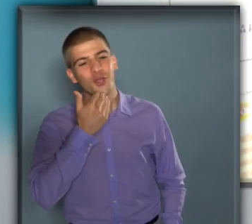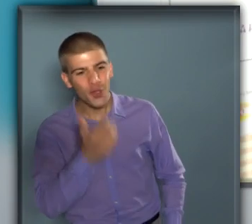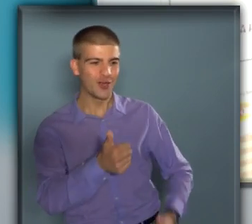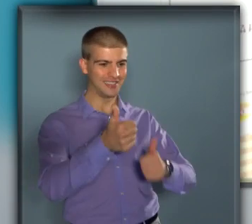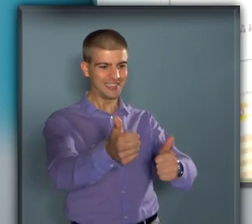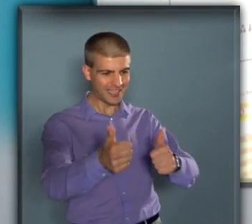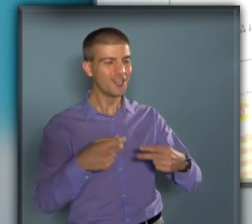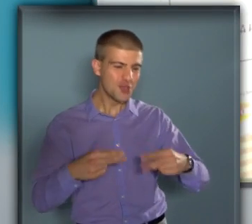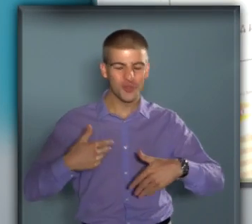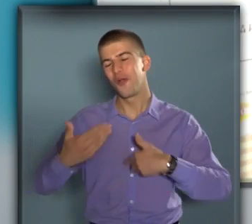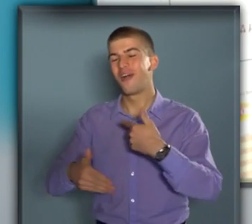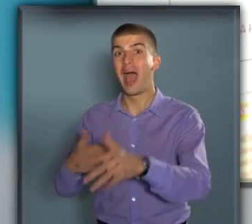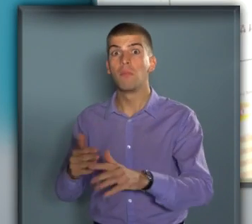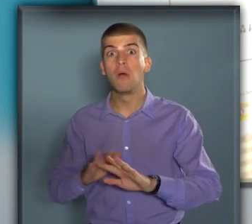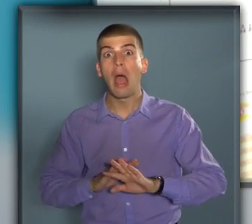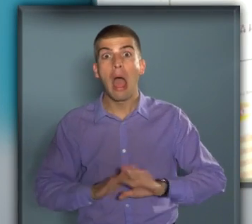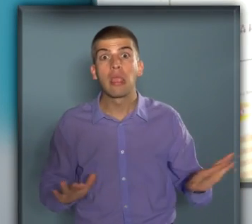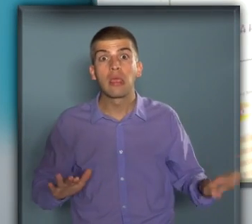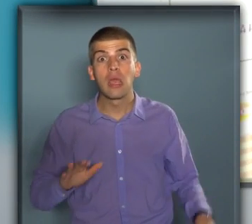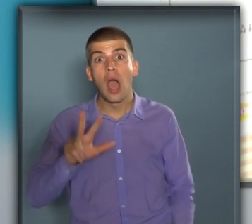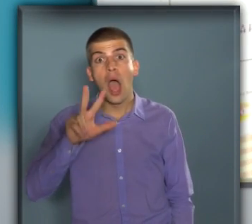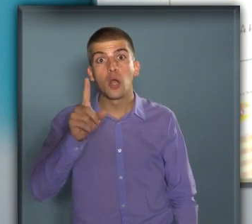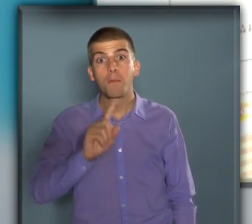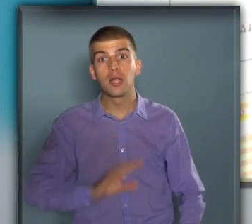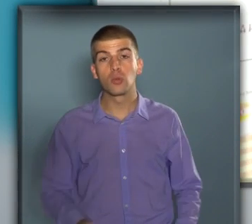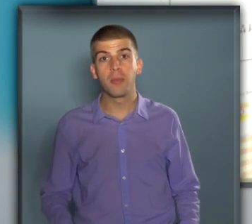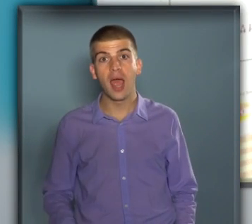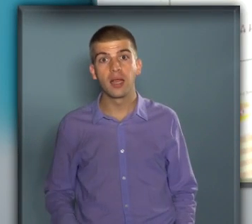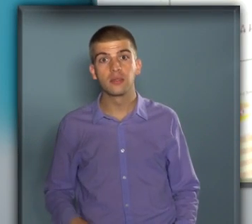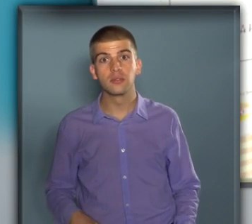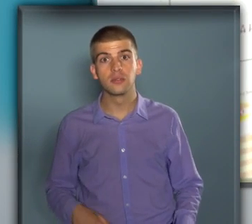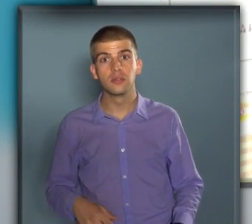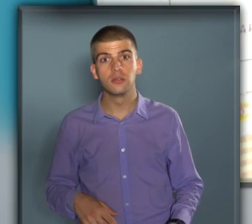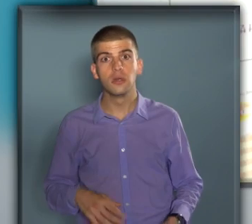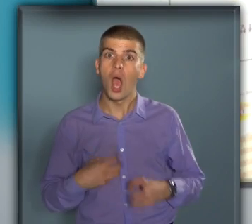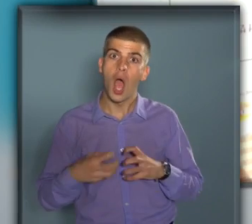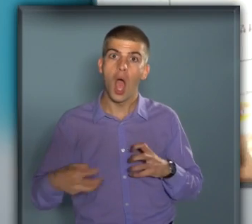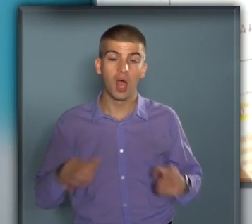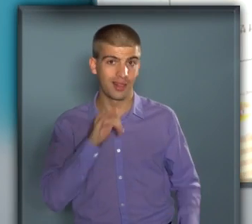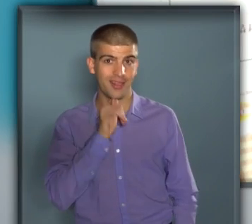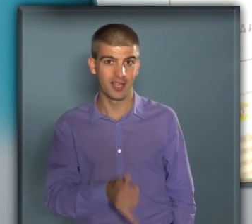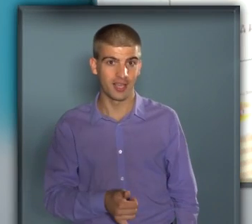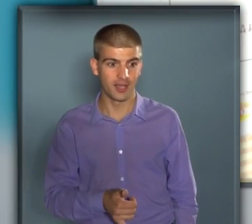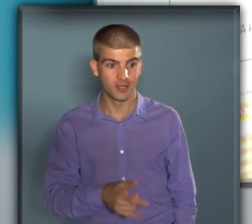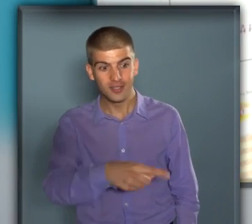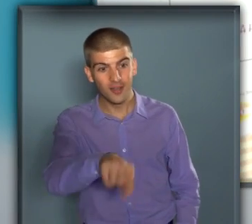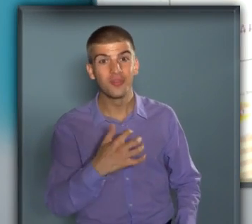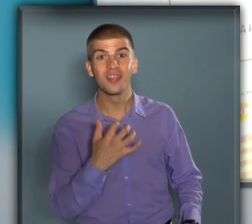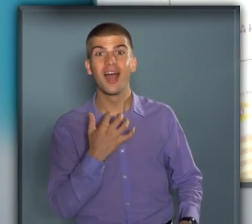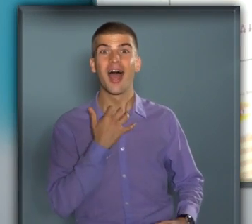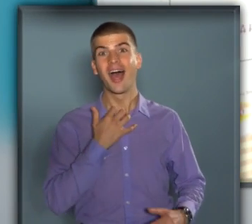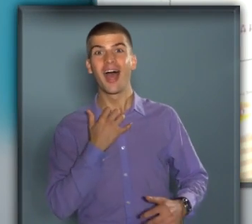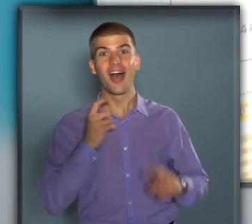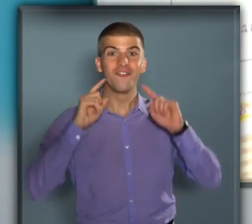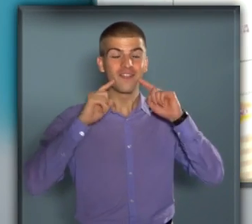ezzel megyünk tovább, például, akkor ez csak 3 másodperc volt, és esetleg abból a vidámságból eredő energia